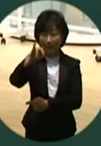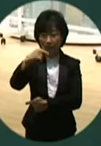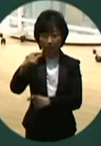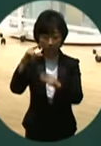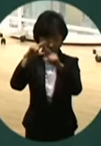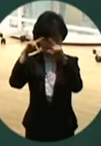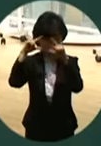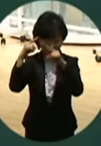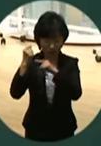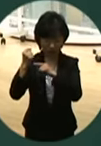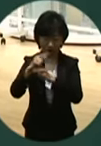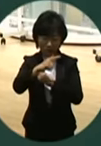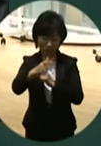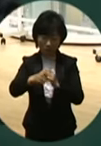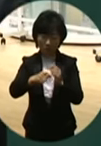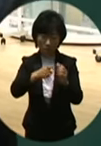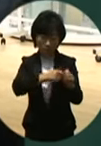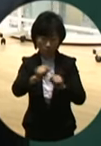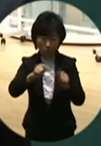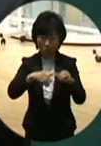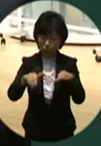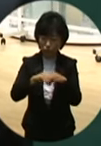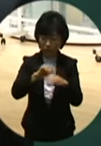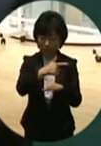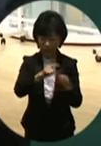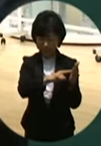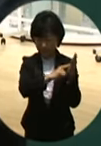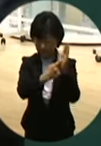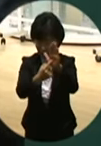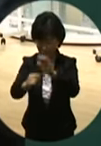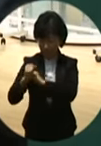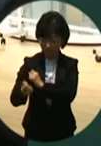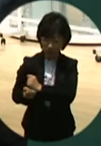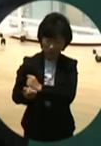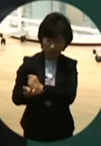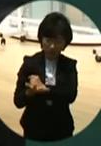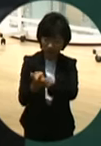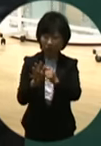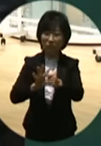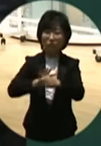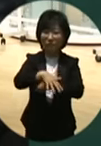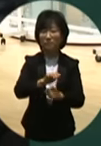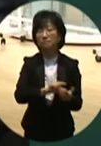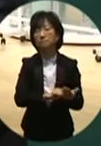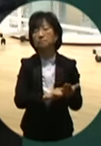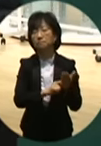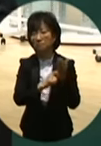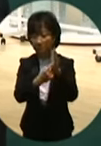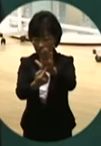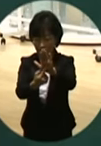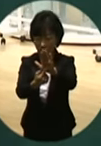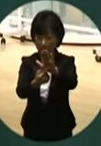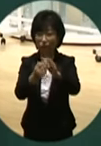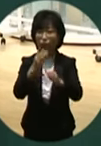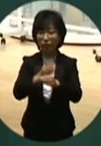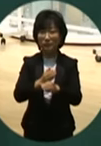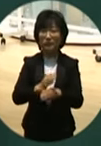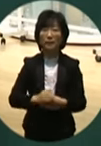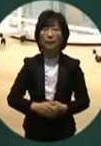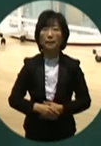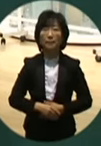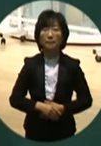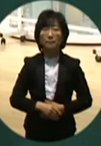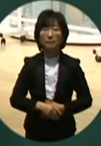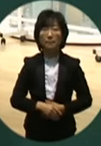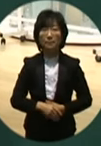뒤흔들어난 겁니다. As you know very well, the Freemasons that actively started working in 1927, they began making masterpieces, and they